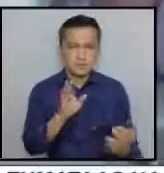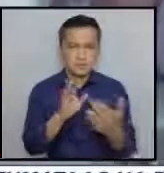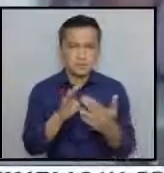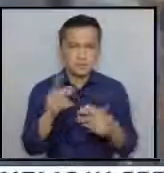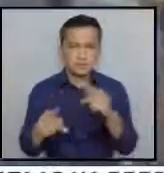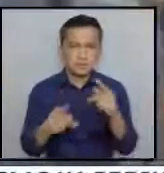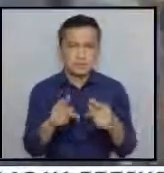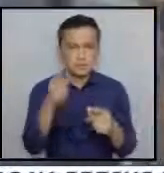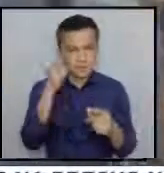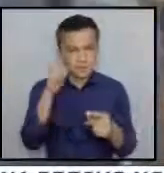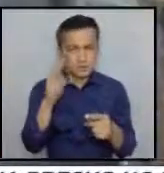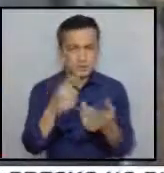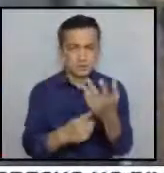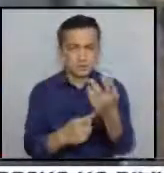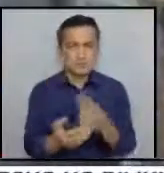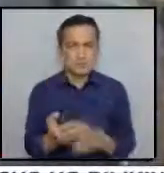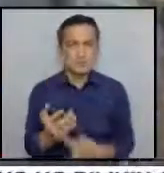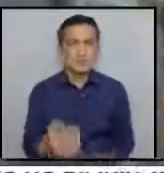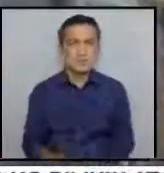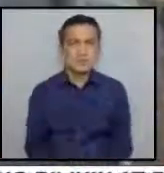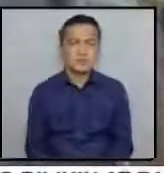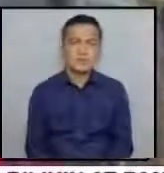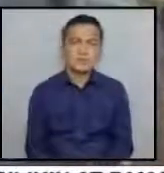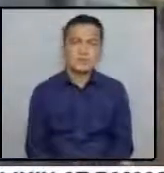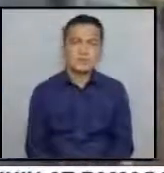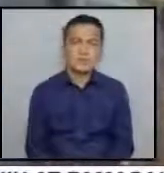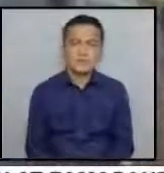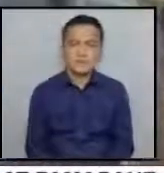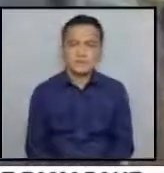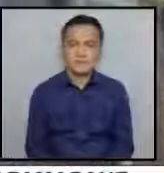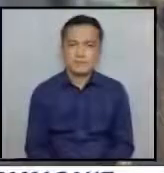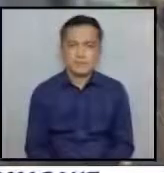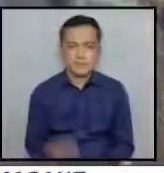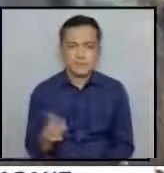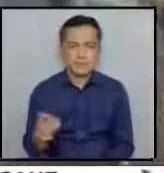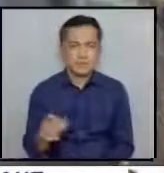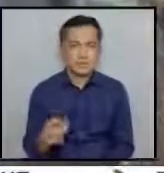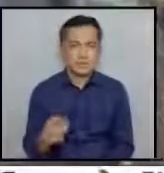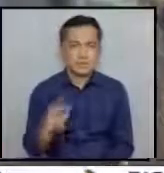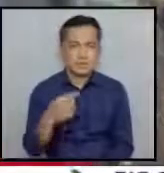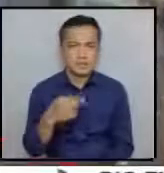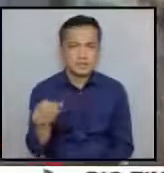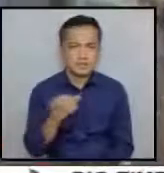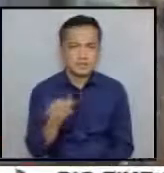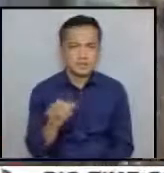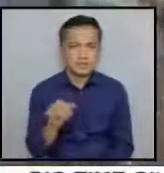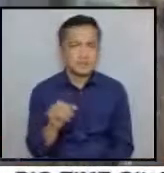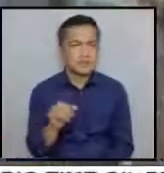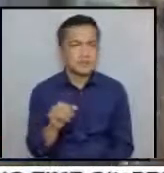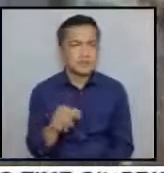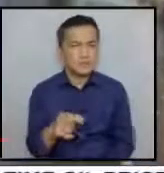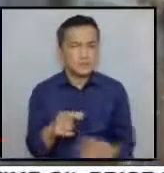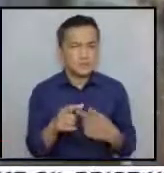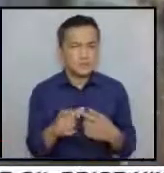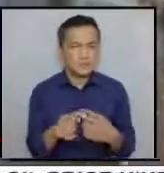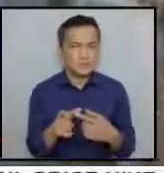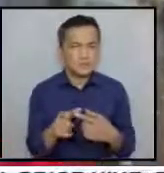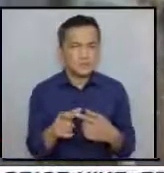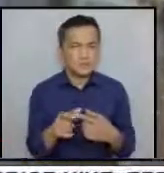isang debate. Consider running as president as in the same footing as a mere job